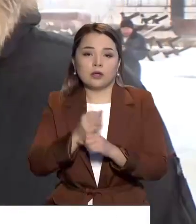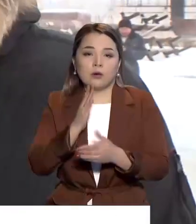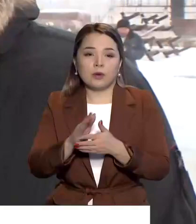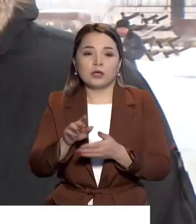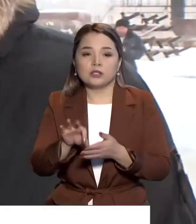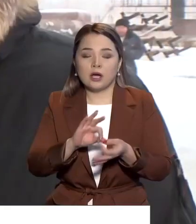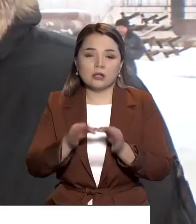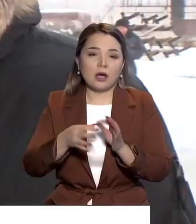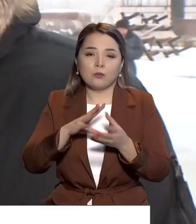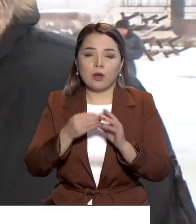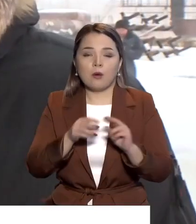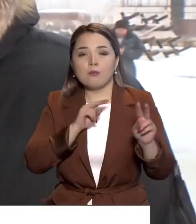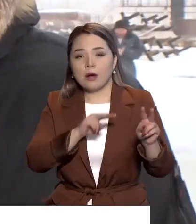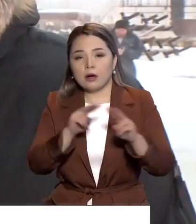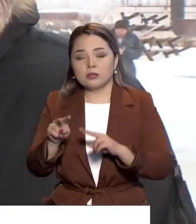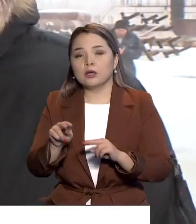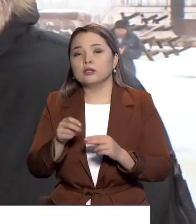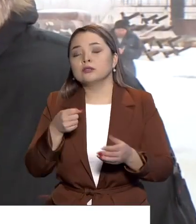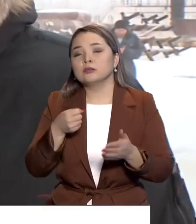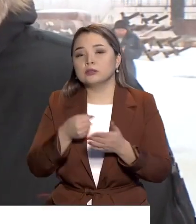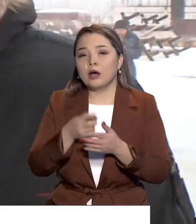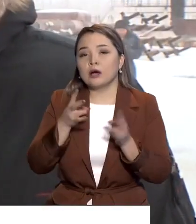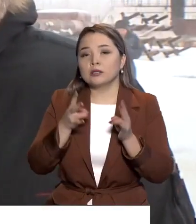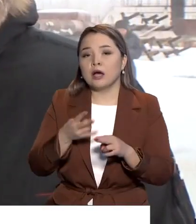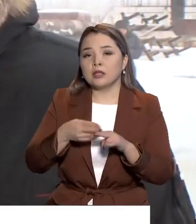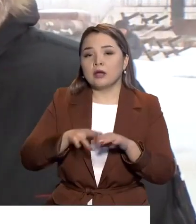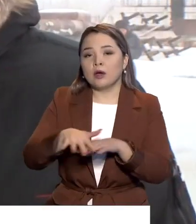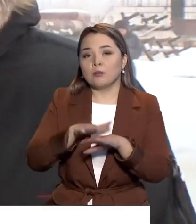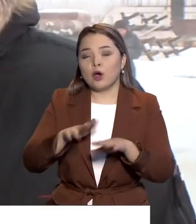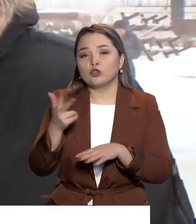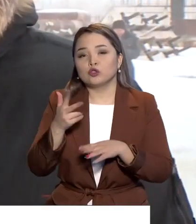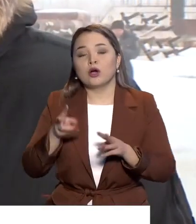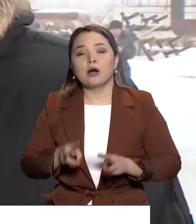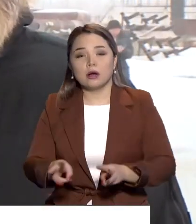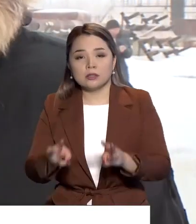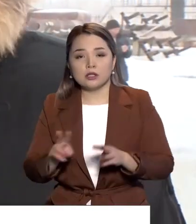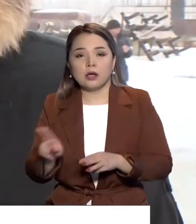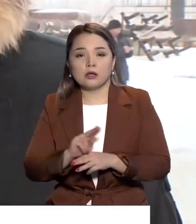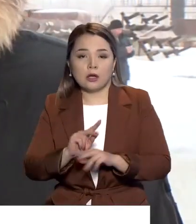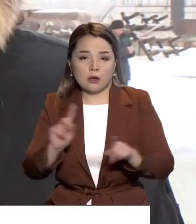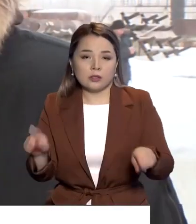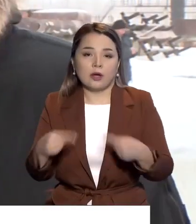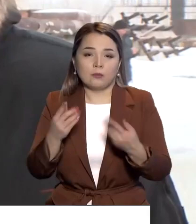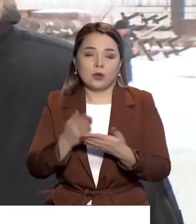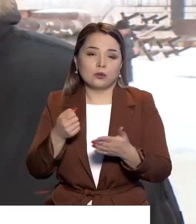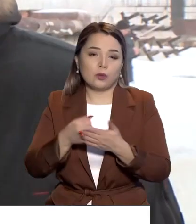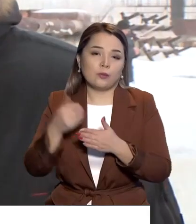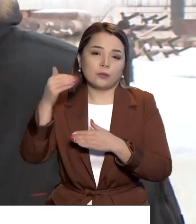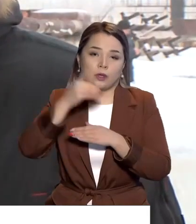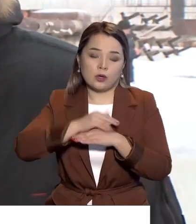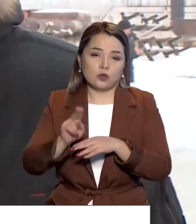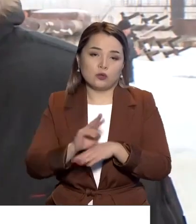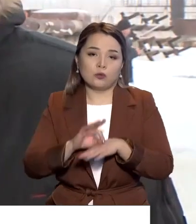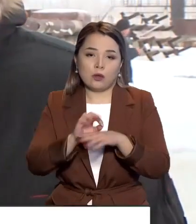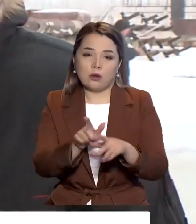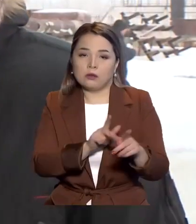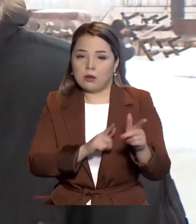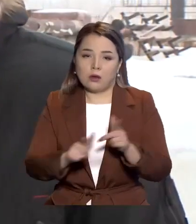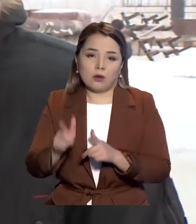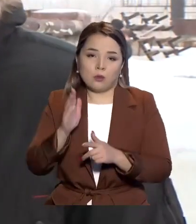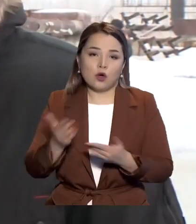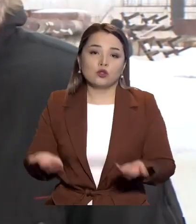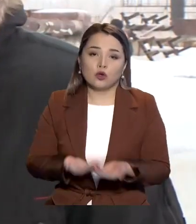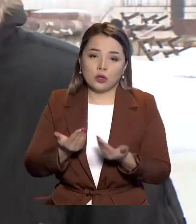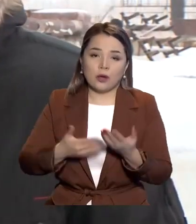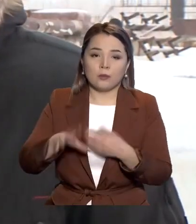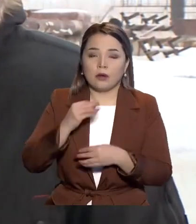бақылауда. Қазір апат болған нөмірі 3-ші қазандықты қалпына келтіру жұмыстары жүріп жатыр. Кешке дейін жөндеп бітеміз деп ойлаймын.